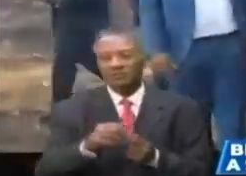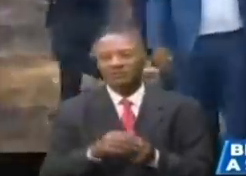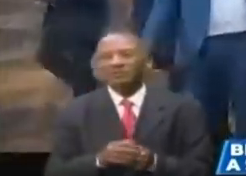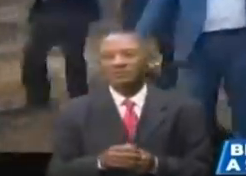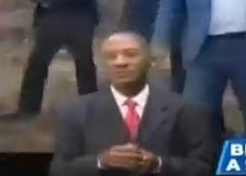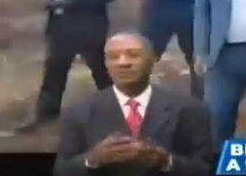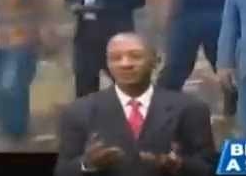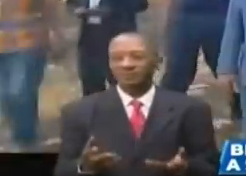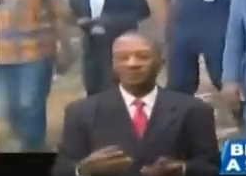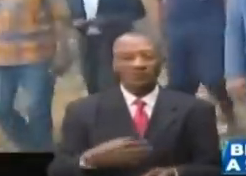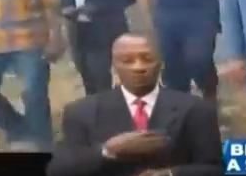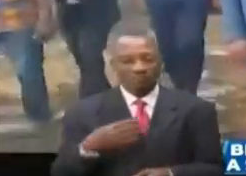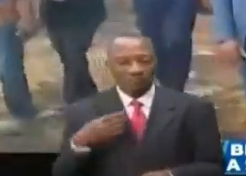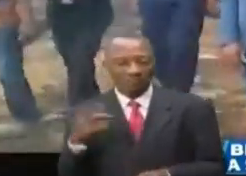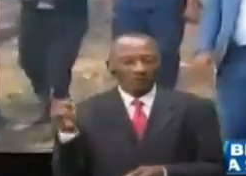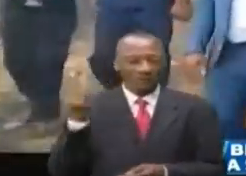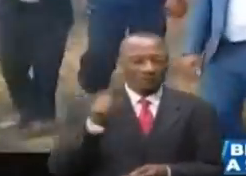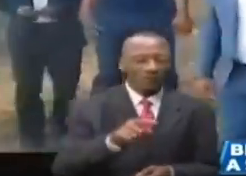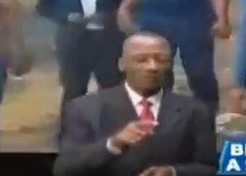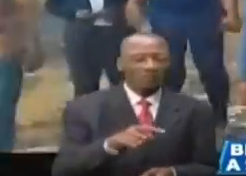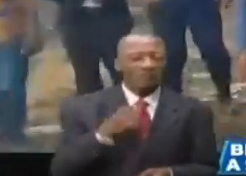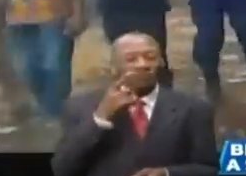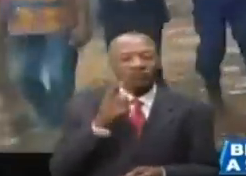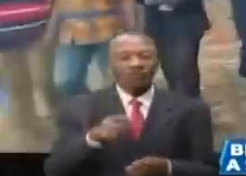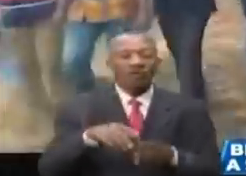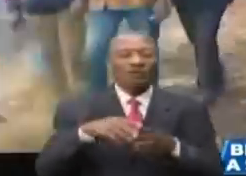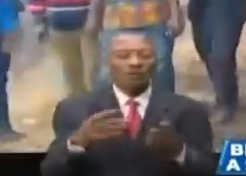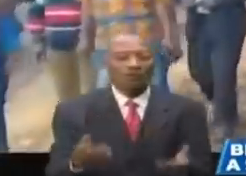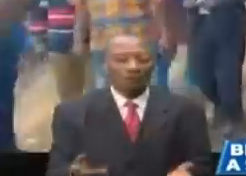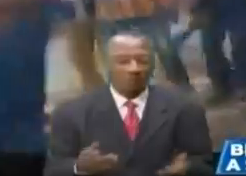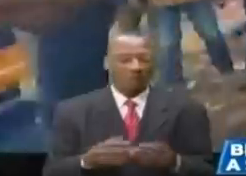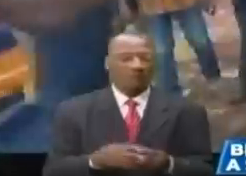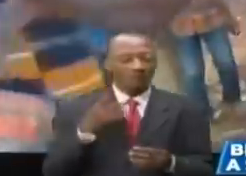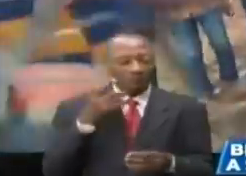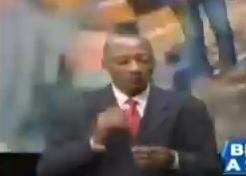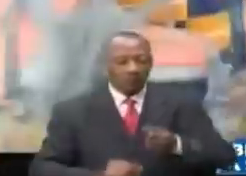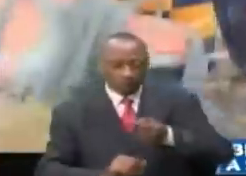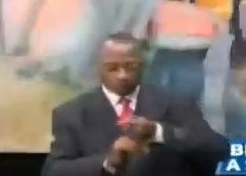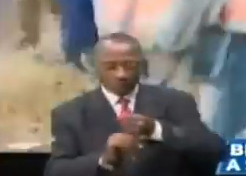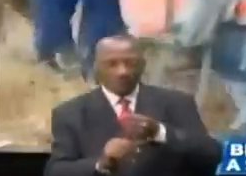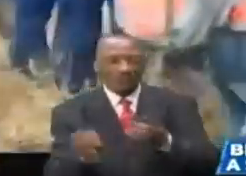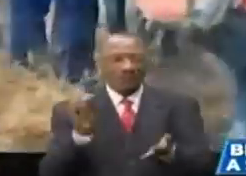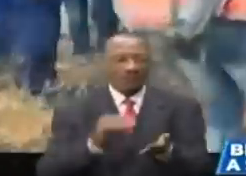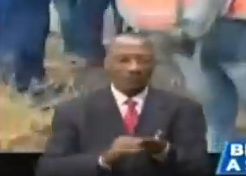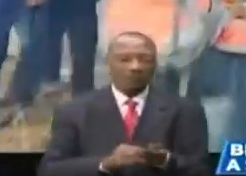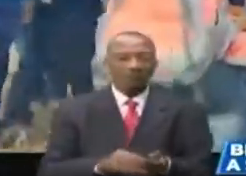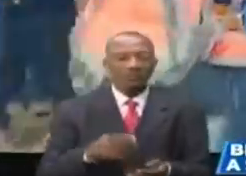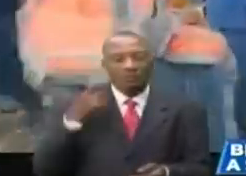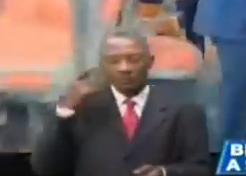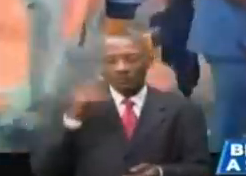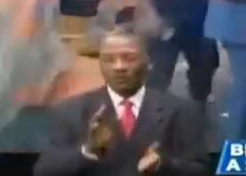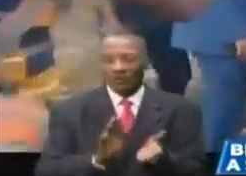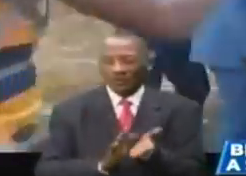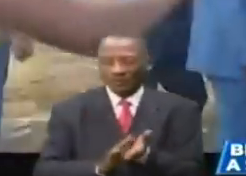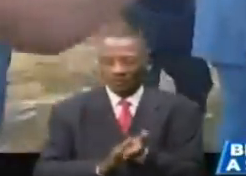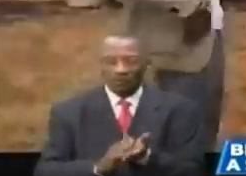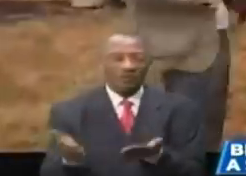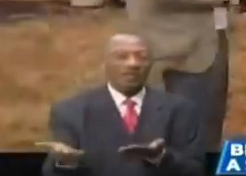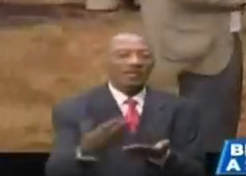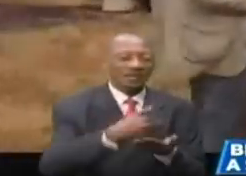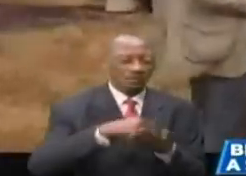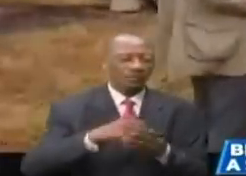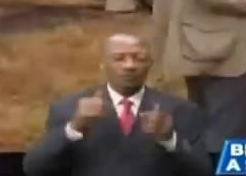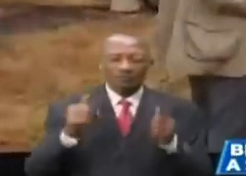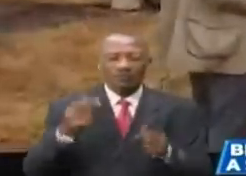plus que besoin d'une réhabilitation. Et la patronne de la formation professionnelle a mesuré l'ampleur du désastre